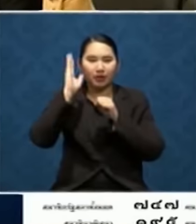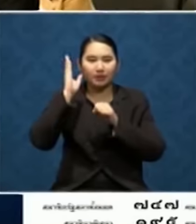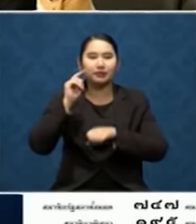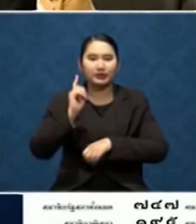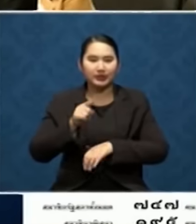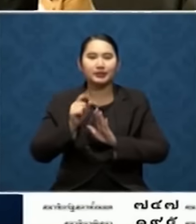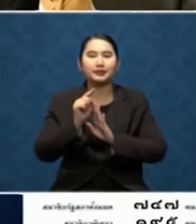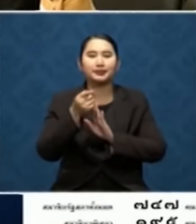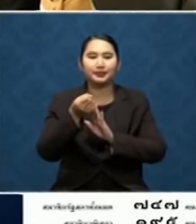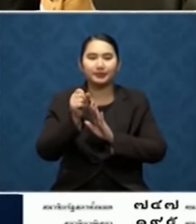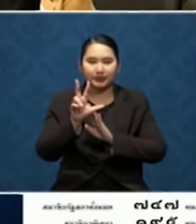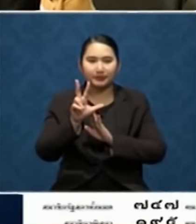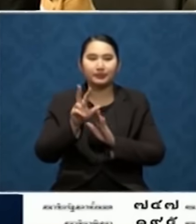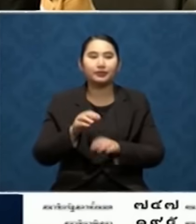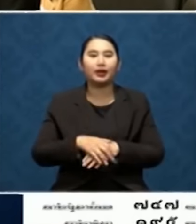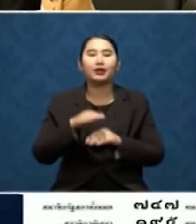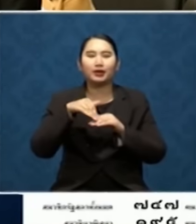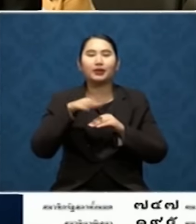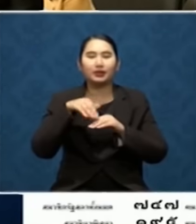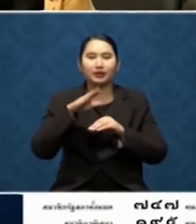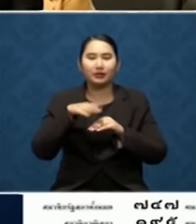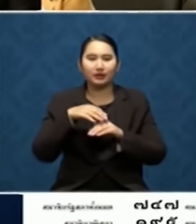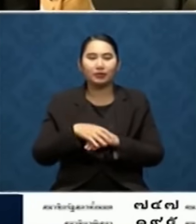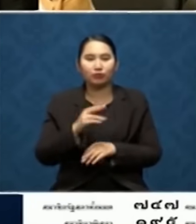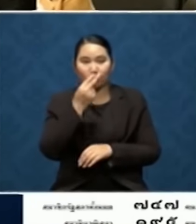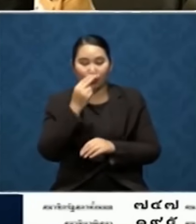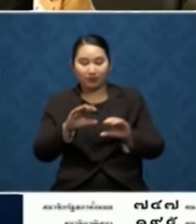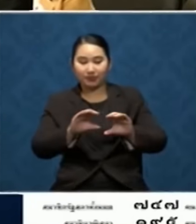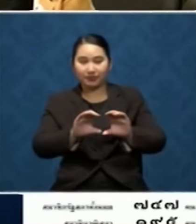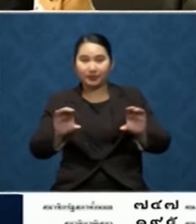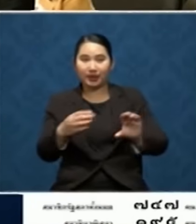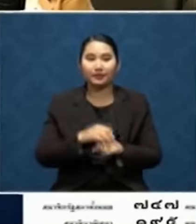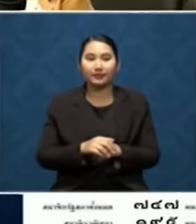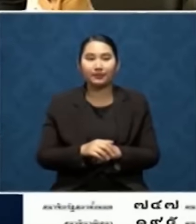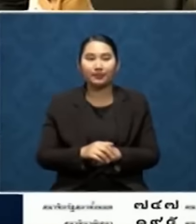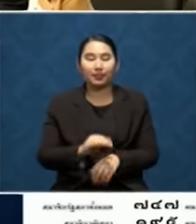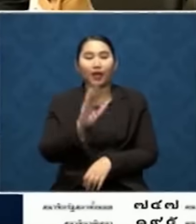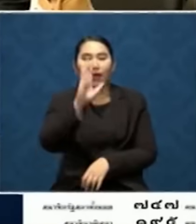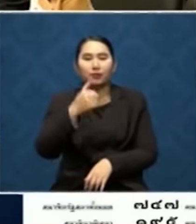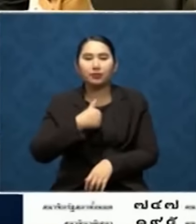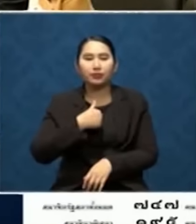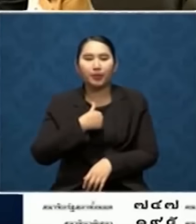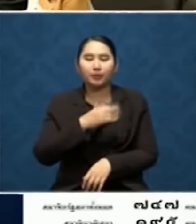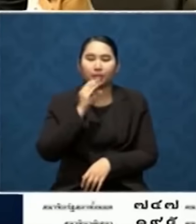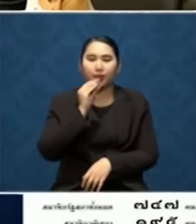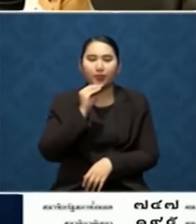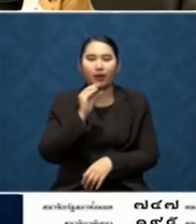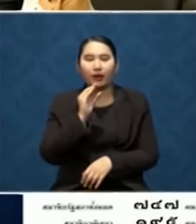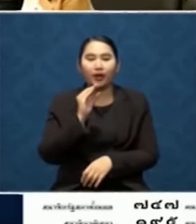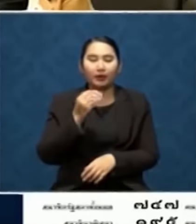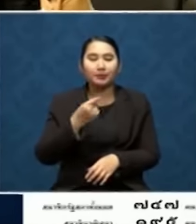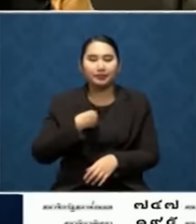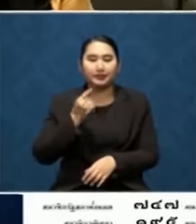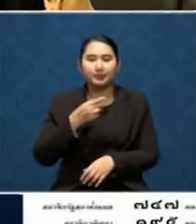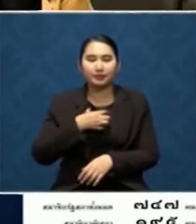13นาทีครับท่านประธานครับ เคยครับก็ มันขึ้นอยู่หน้าจอเมื่อกี้อะฮะ13นาทีผมไม่ได้ต้องการตีรวนอะไร ครับเข้าใจ ผมจ